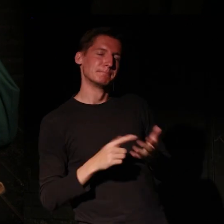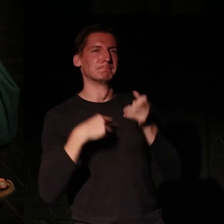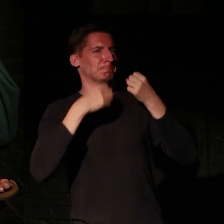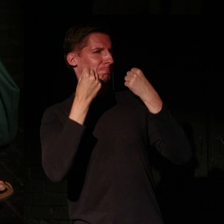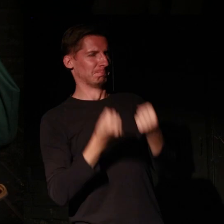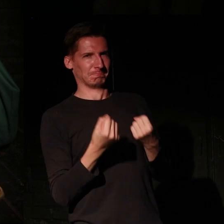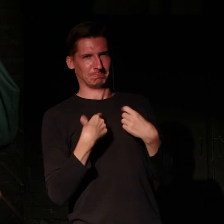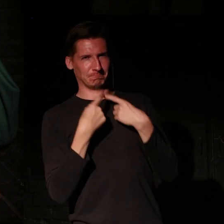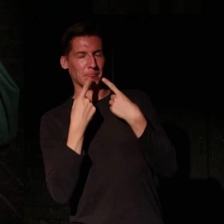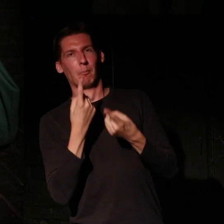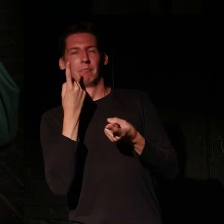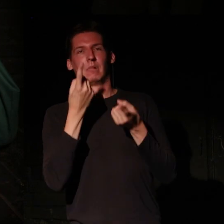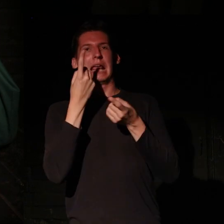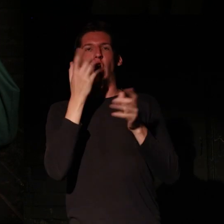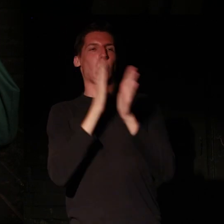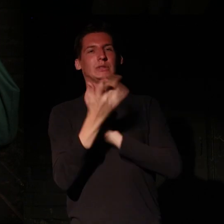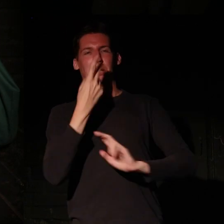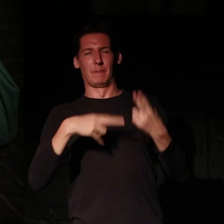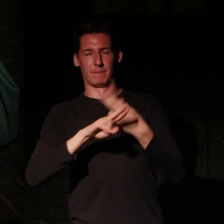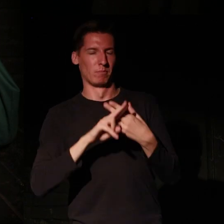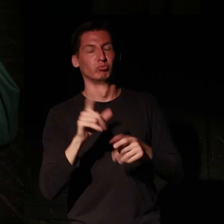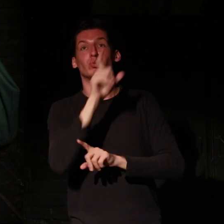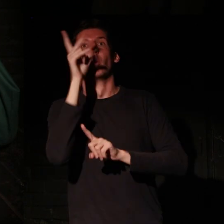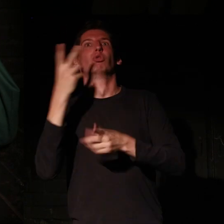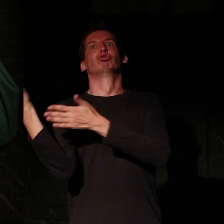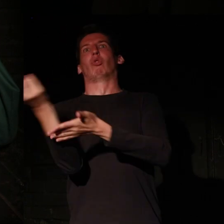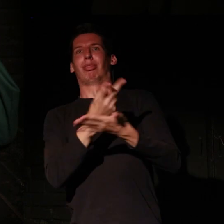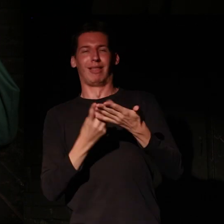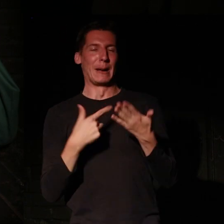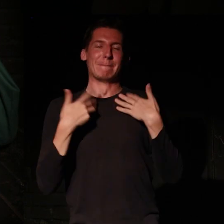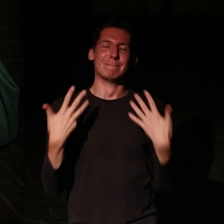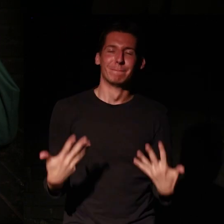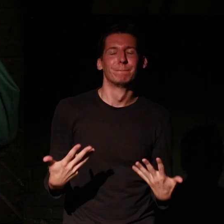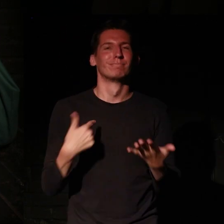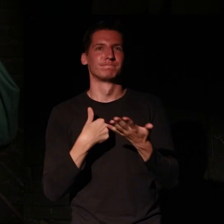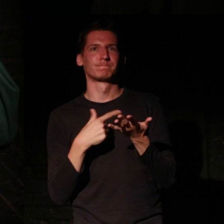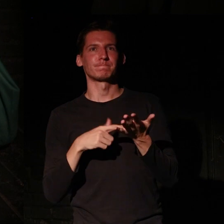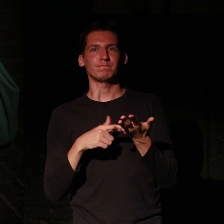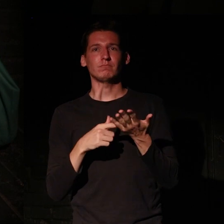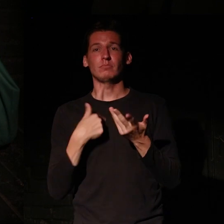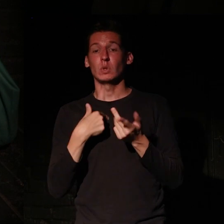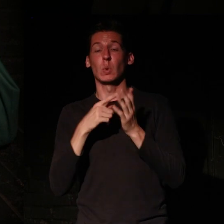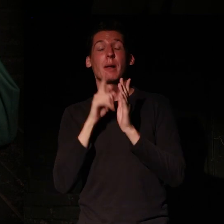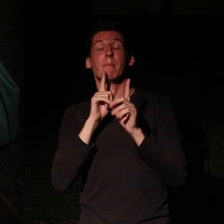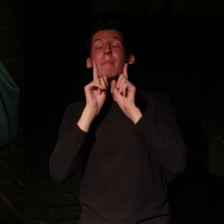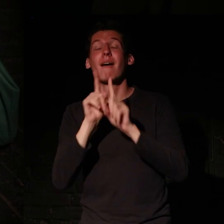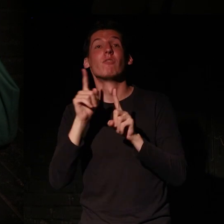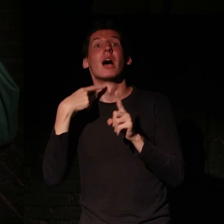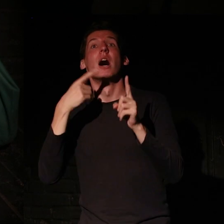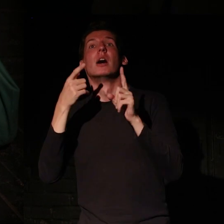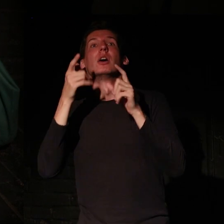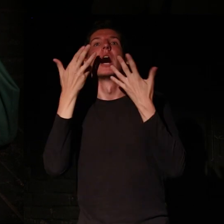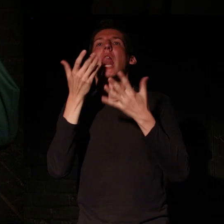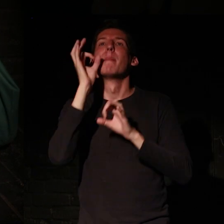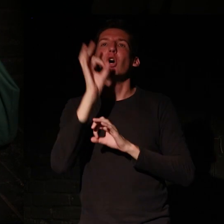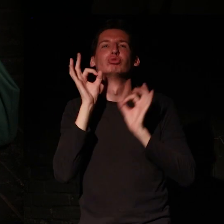Trudno mi jednoznacznie odpowiedzieć na to pytanie, czy czytają Biblię i w jakim stopniu ją znają.